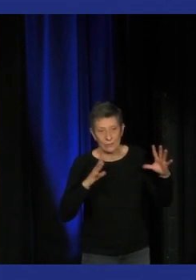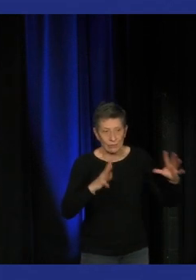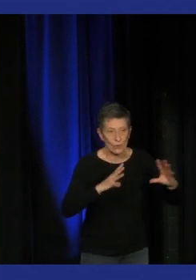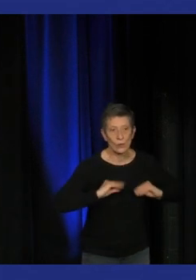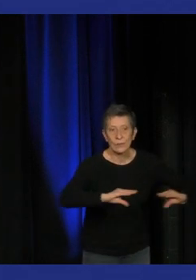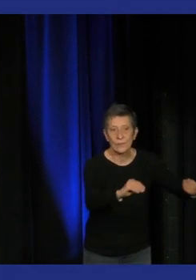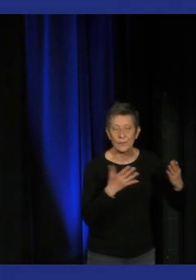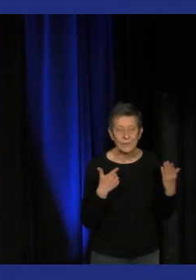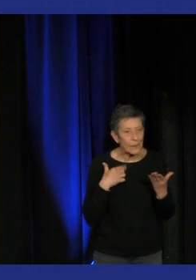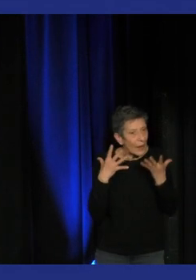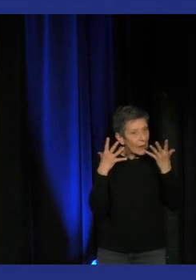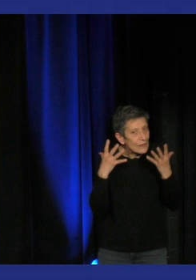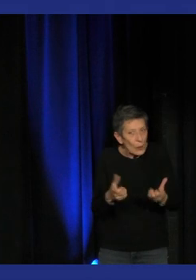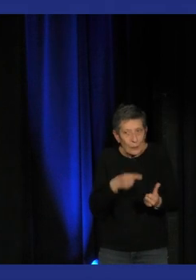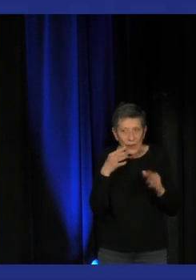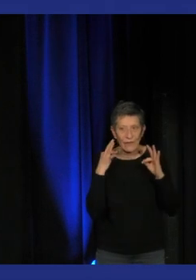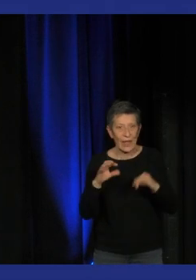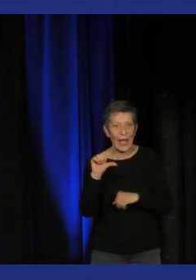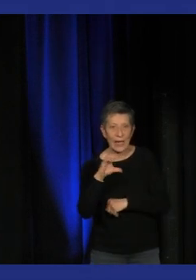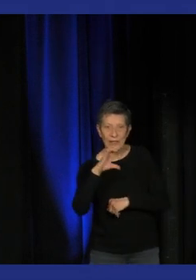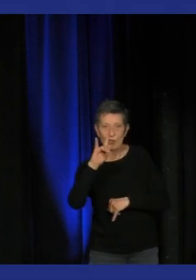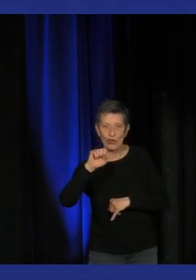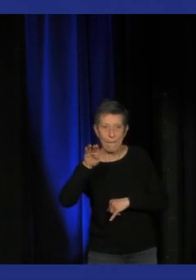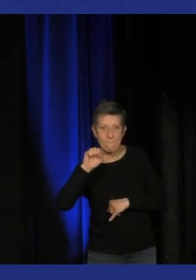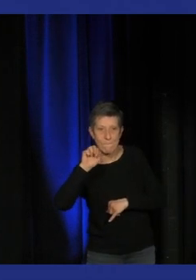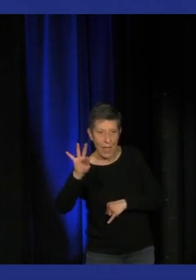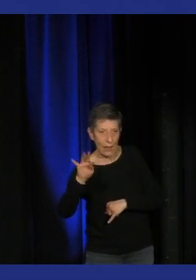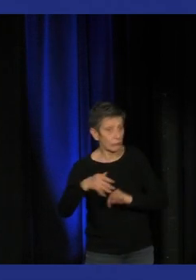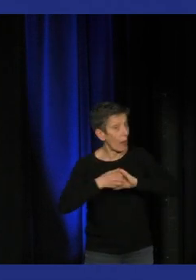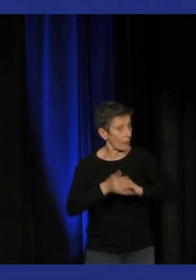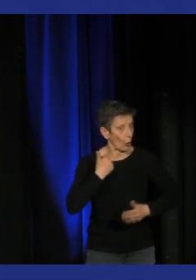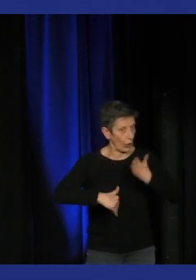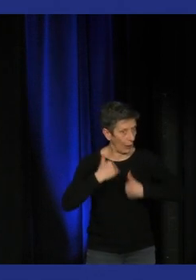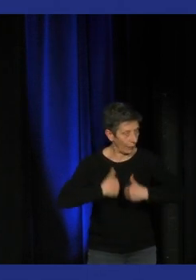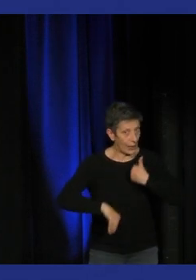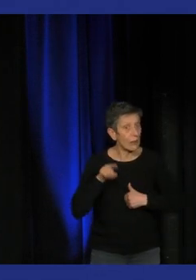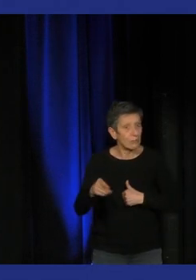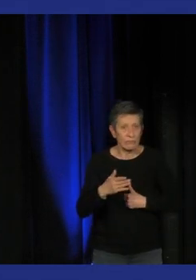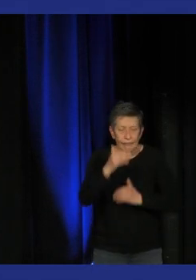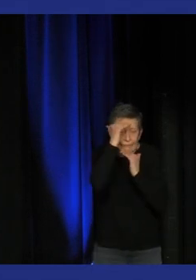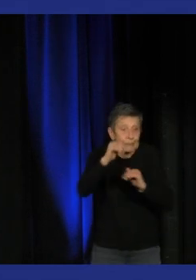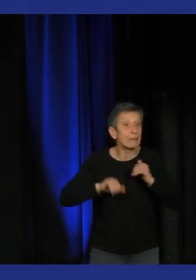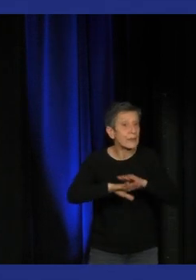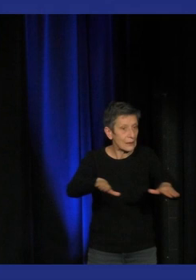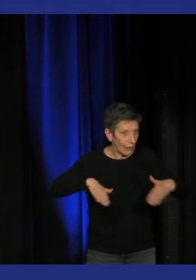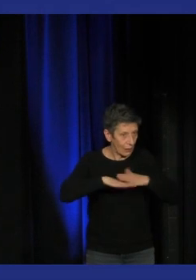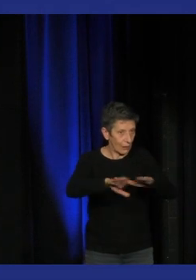évoquer Annelise Chabert, qui est une amie handicapée, qui aime beaucoup aller à la piscine, et